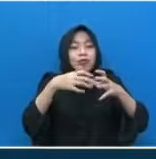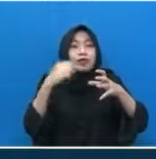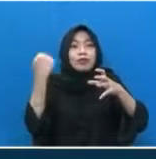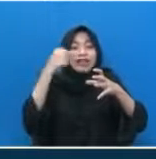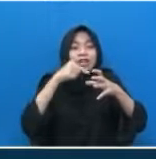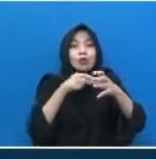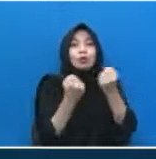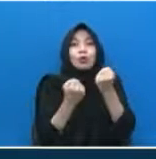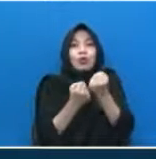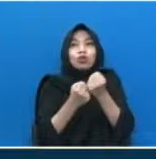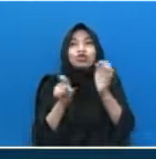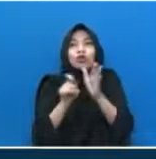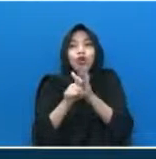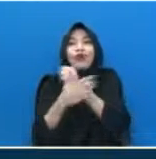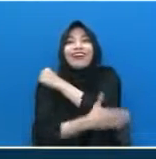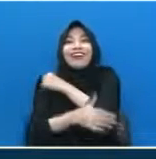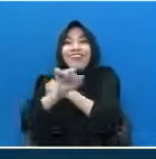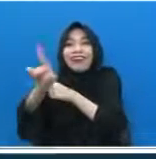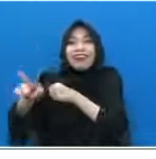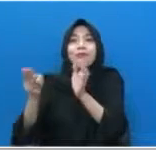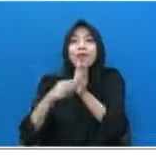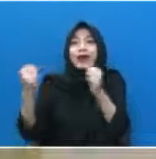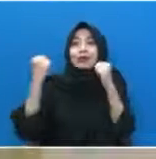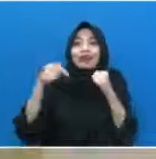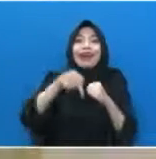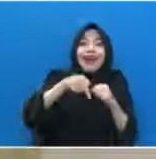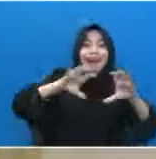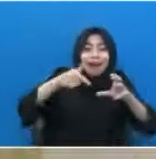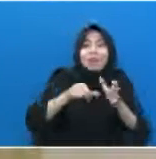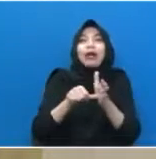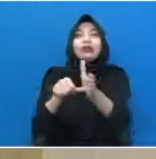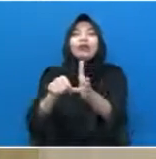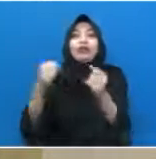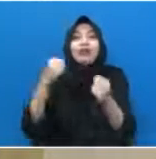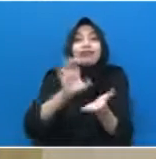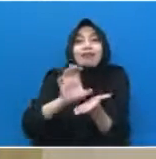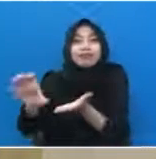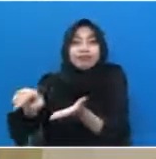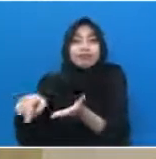kesehatan keuangan secara global seperti adanya Mr tersebut